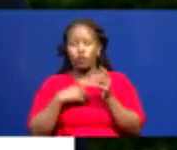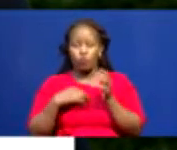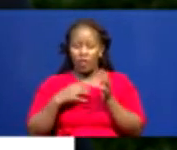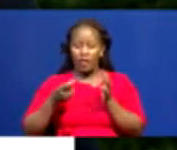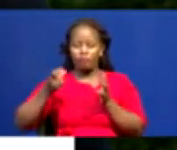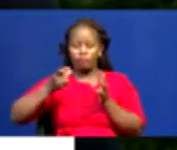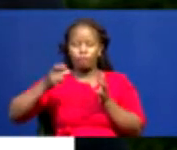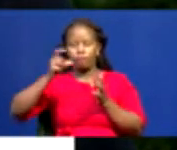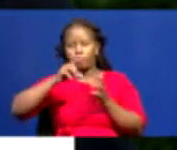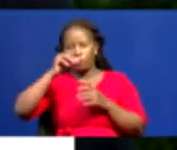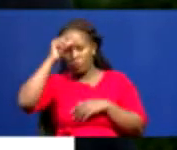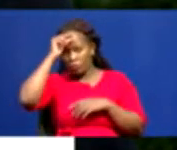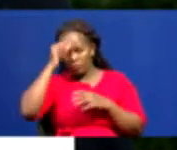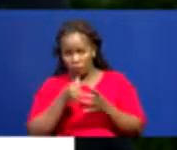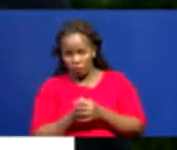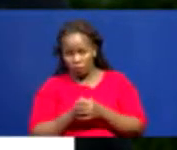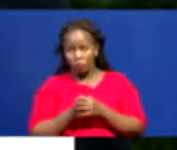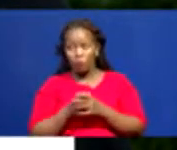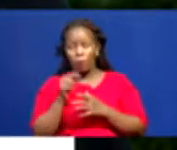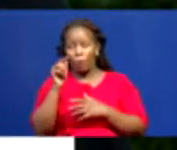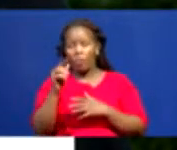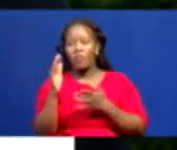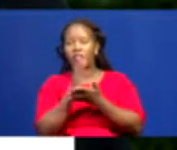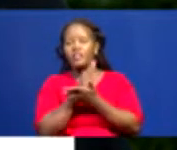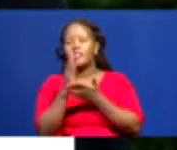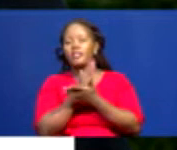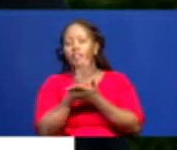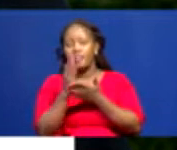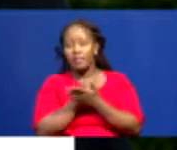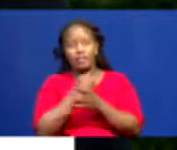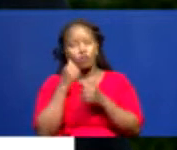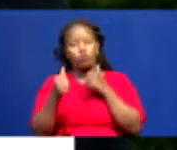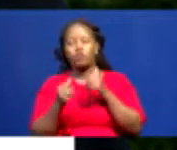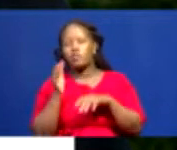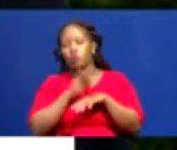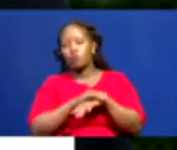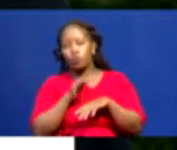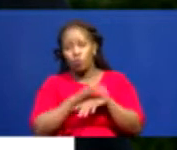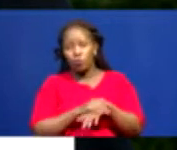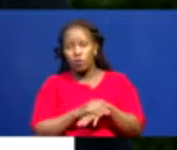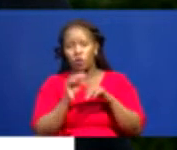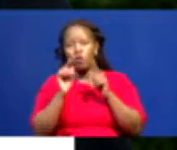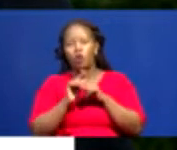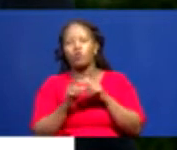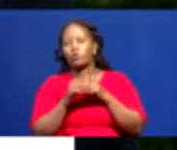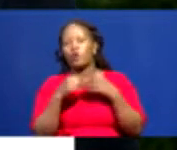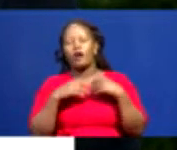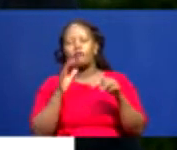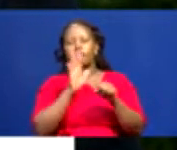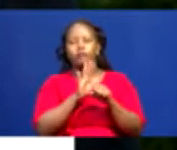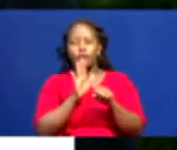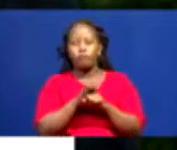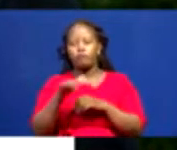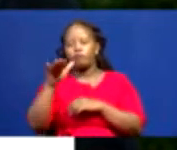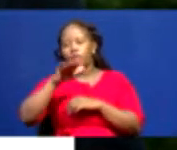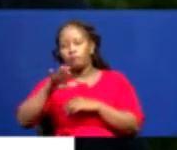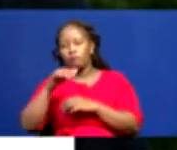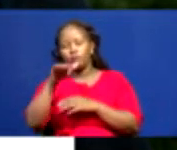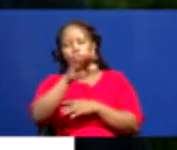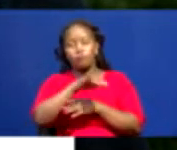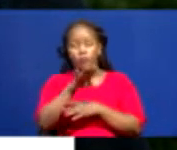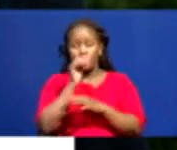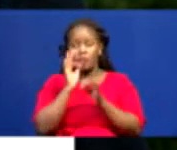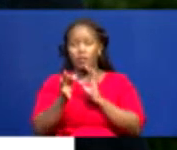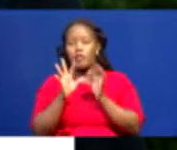mapato ya serikali. Ni sekta ambayo ni ya nguvu na iko na vigezo vingi sana, ikiwa